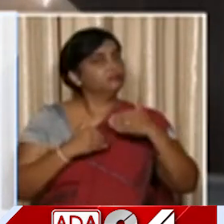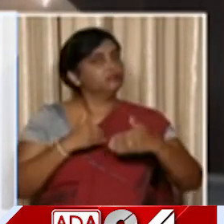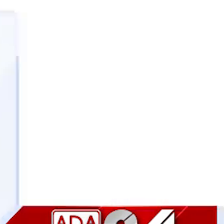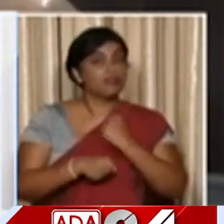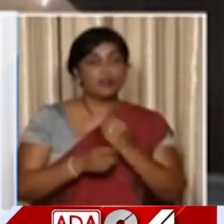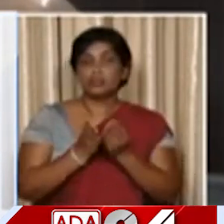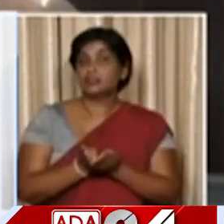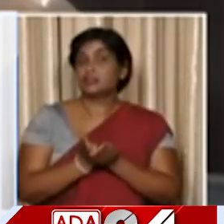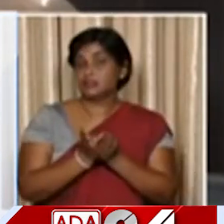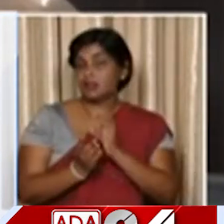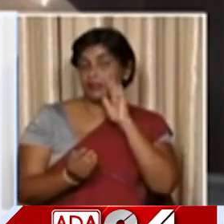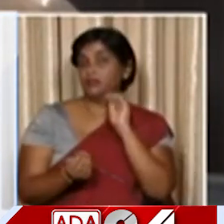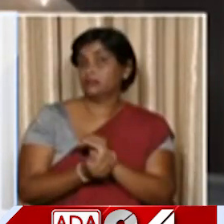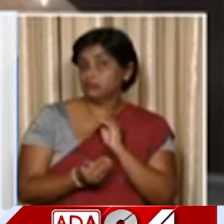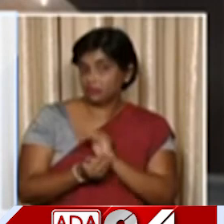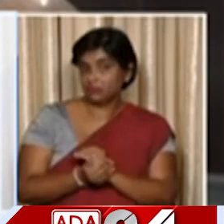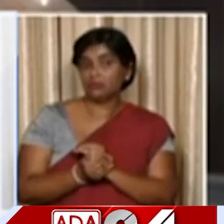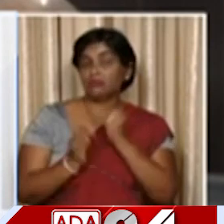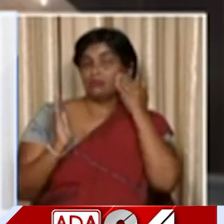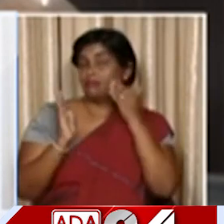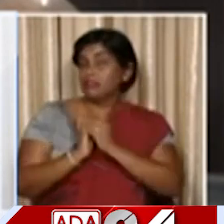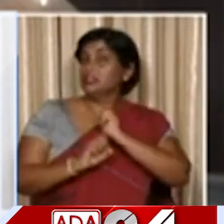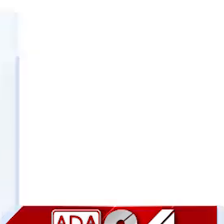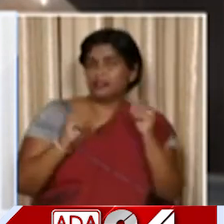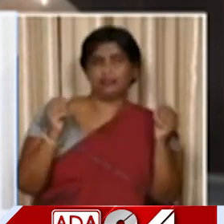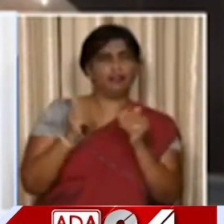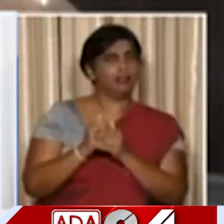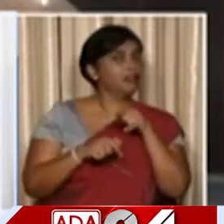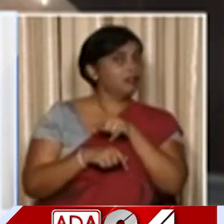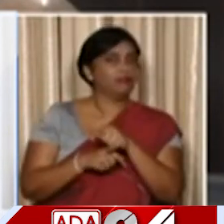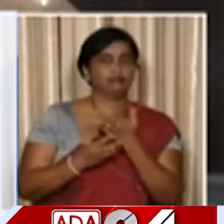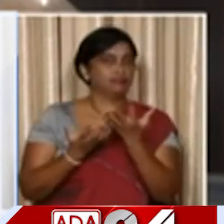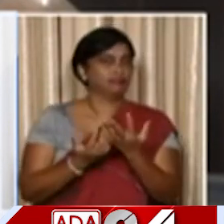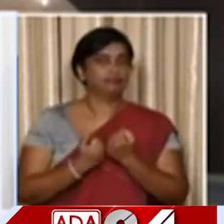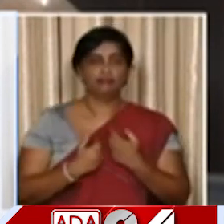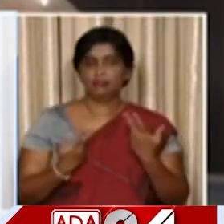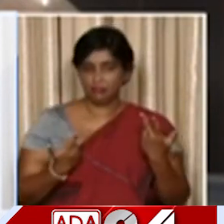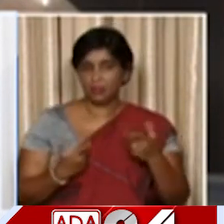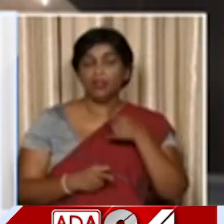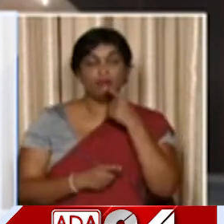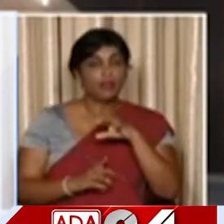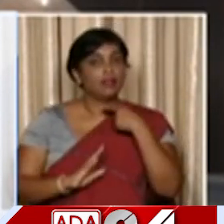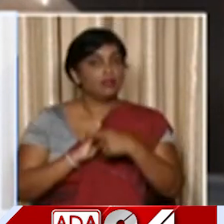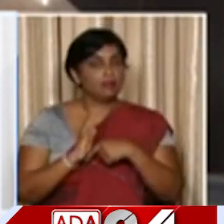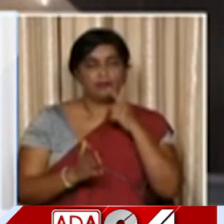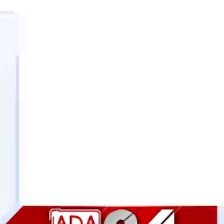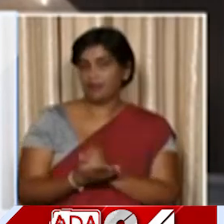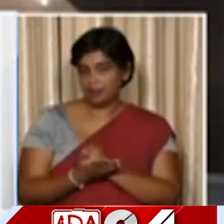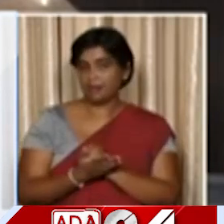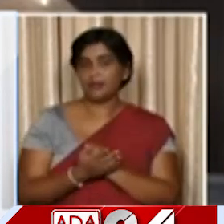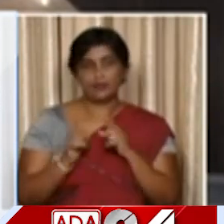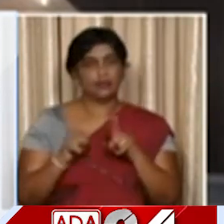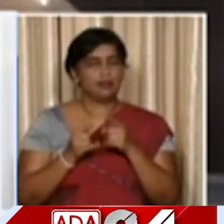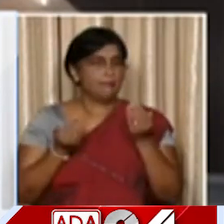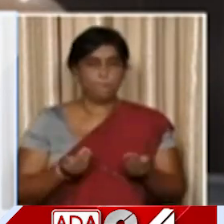රාජ්‍ය සම්පත් රැක ගැනීම කියන සටන් පාඨයට මුවා වෙලා එයින් ප්‍රයෝජන නොගැනීම. ඒවා රට දරන්න බැරි තනම්